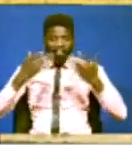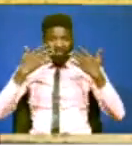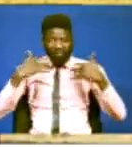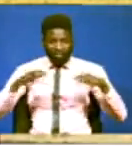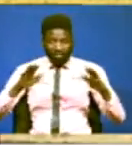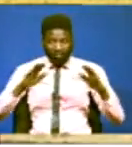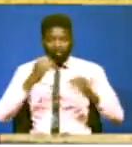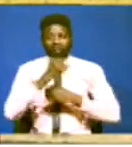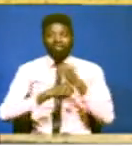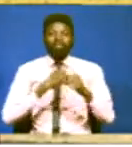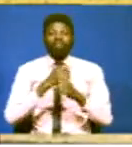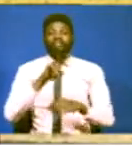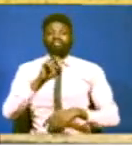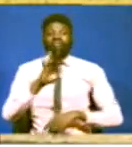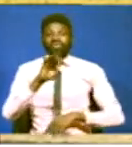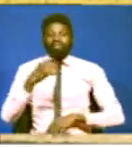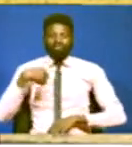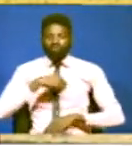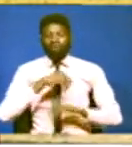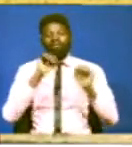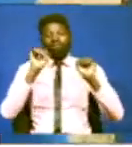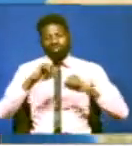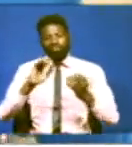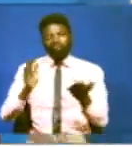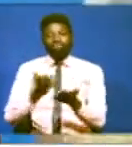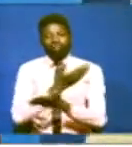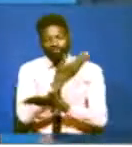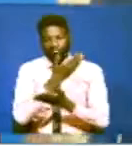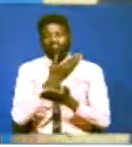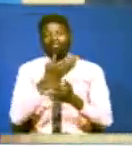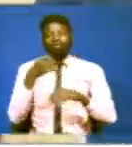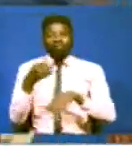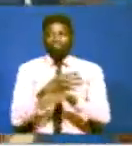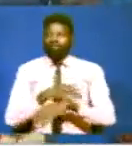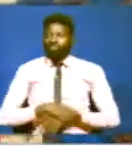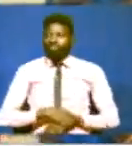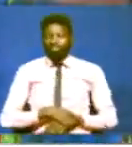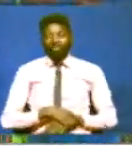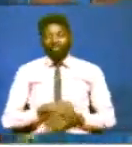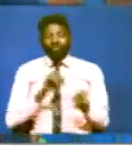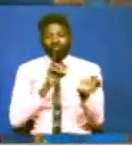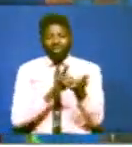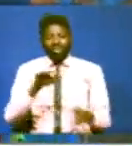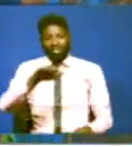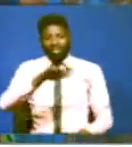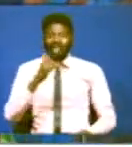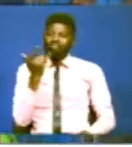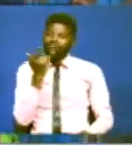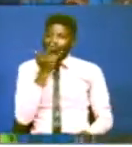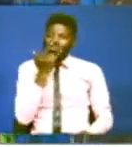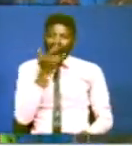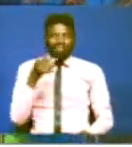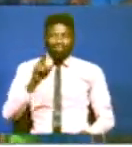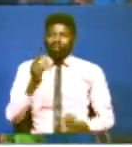about our way towards elimination of cervical cancer on the ground. Aidha, matabibu kutoka eneo hilo la Ziwa Victoria walikabidhiwa vifaa